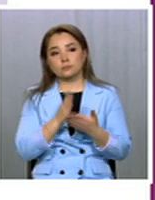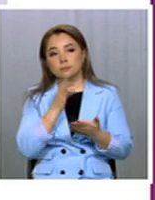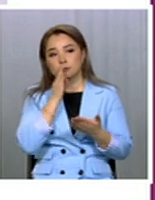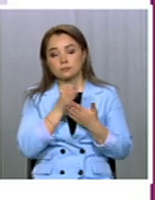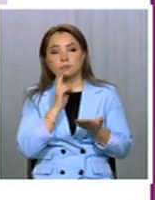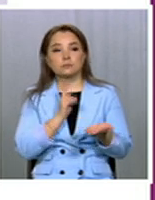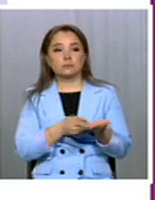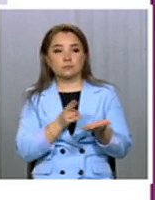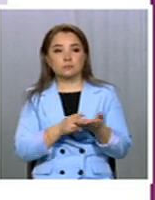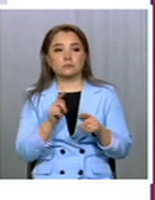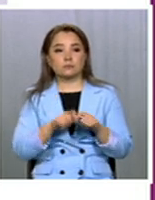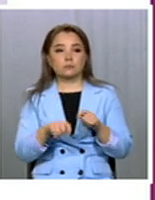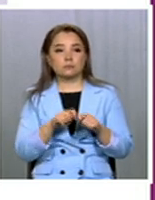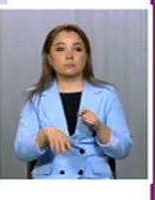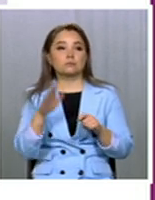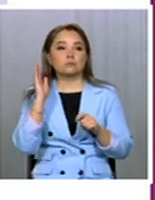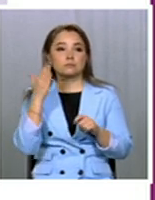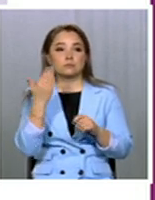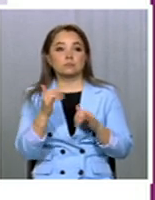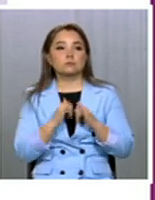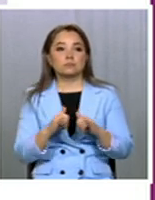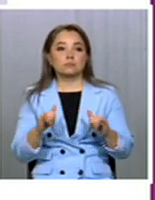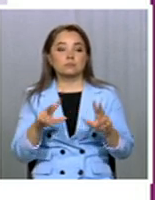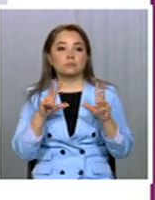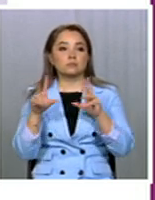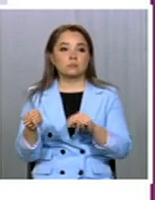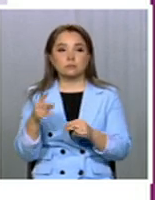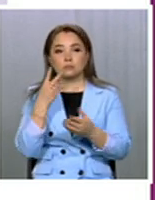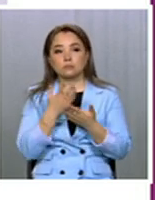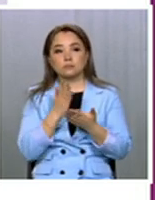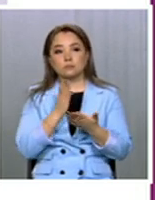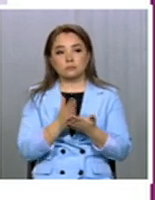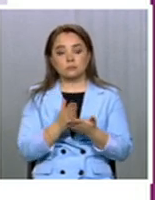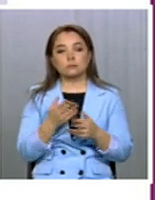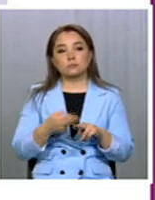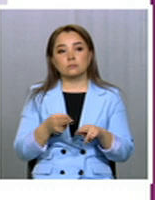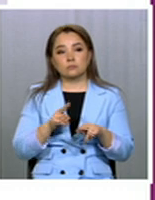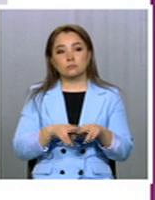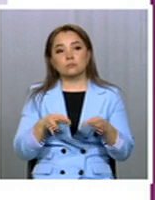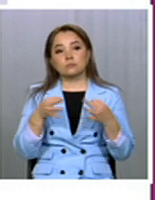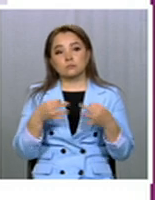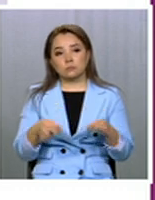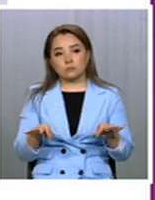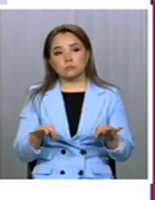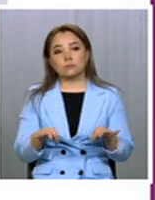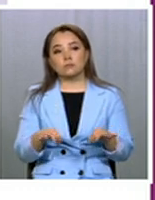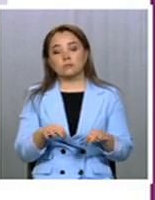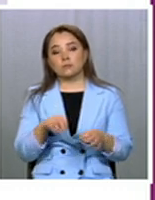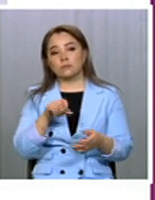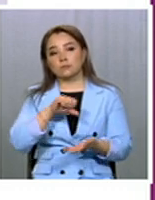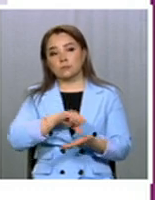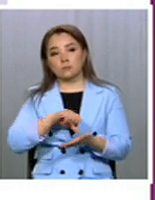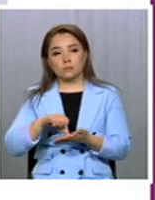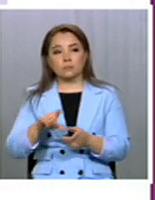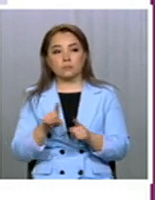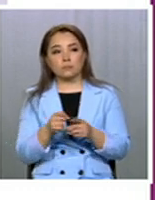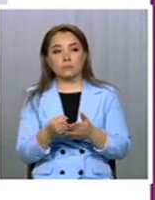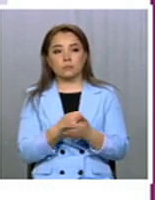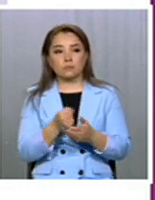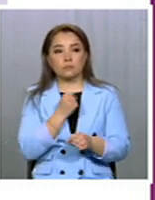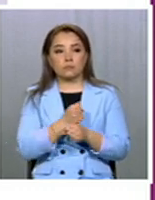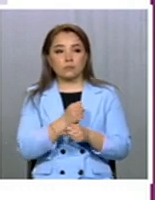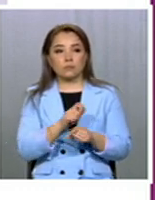айғақтап, болашақ дамуының кепілі болып табылады. Бостандыққа, еркіндікке ұмтылу,